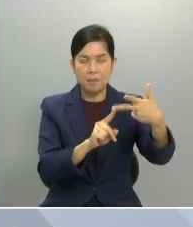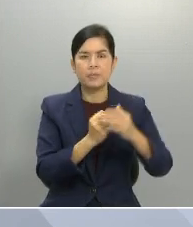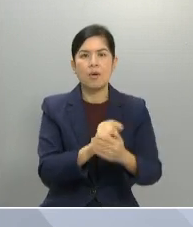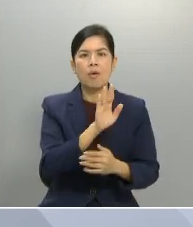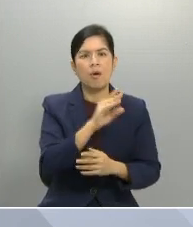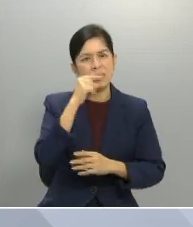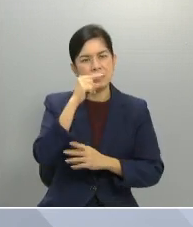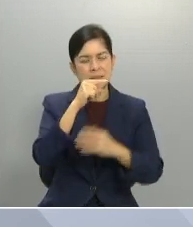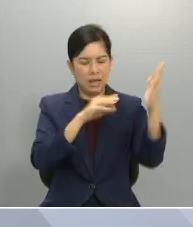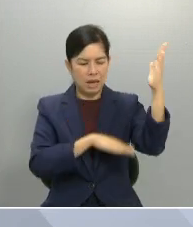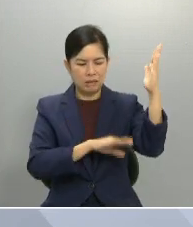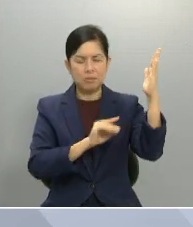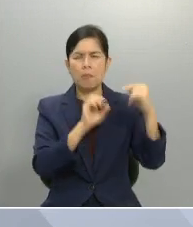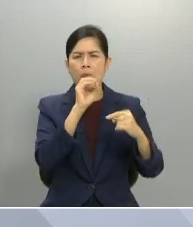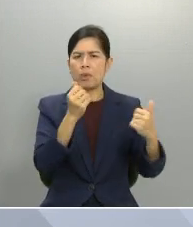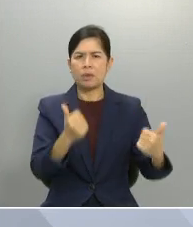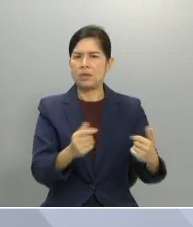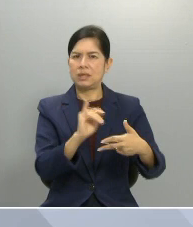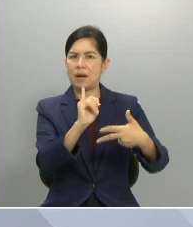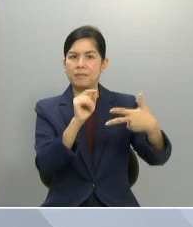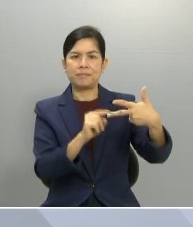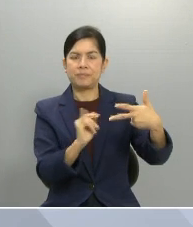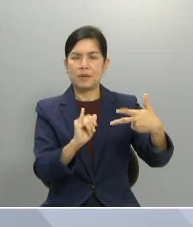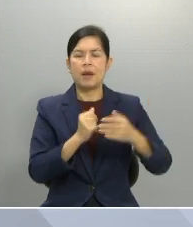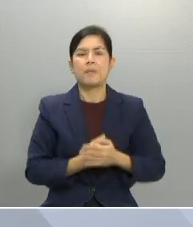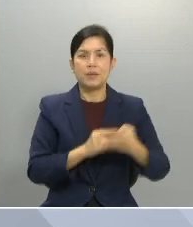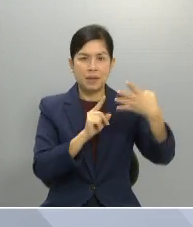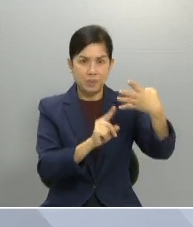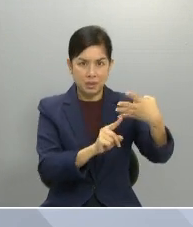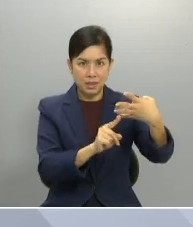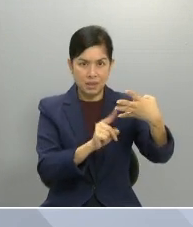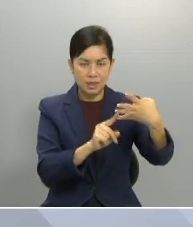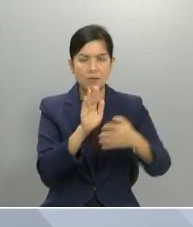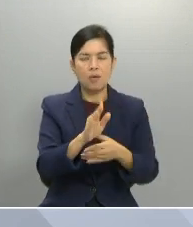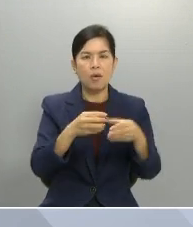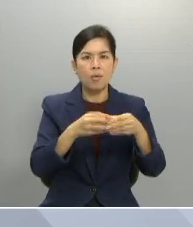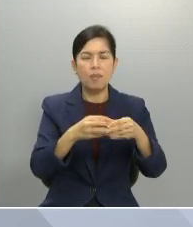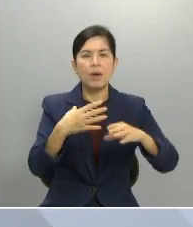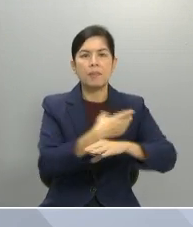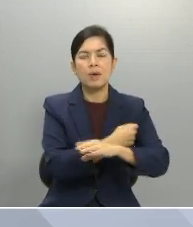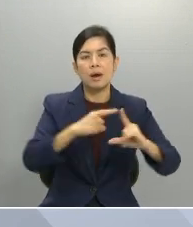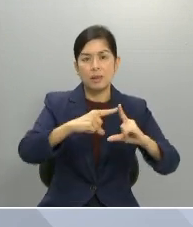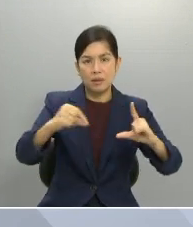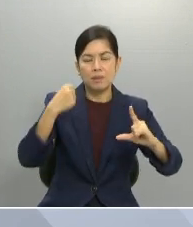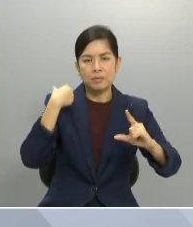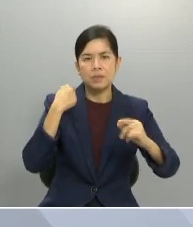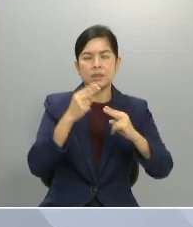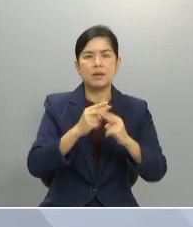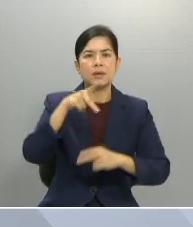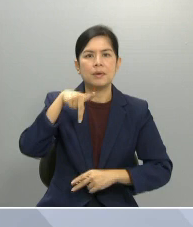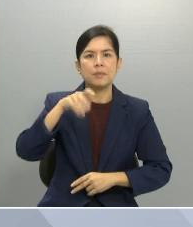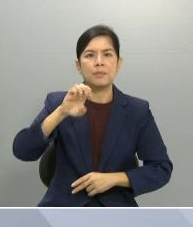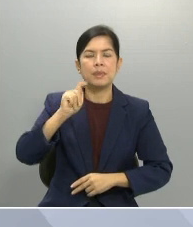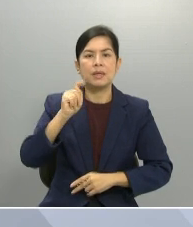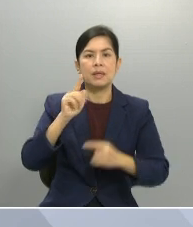ไม่ได้อันดับ 4กลายเป็นคุณพิธารลิ้มเจริญรัตน์จากพรรคก้าวไกล 11.24ที่น่าสนใจคือพลเอก